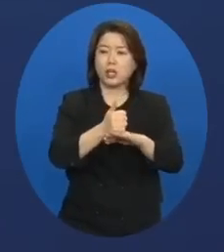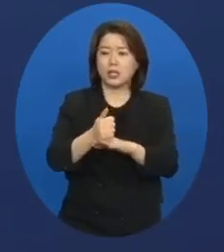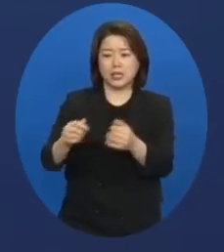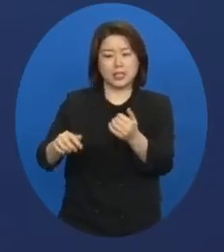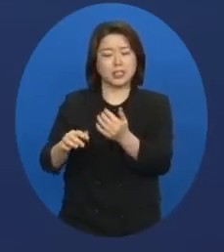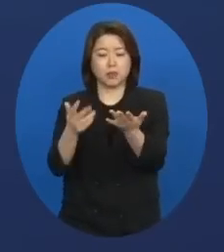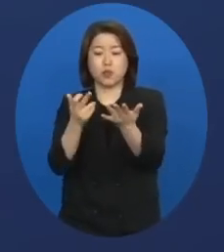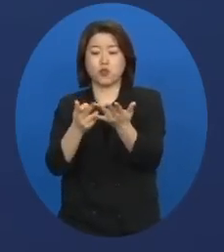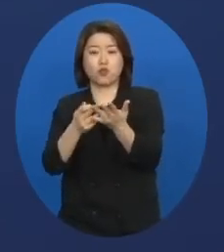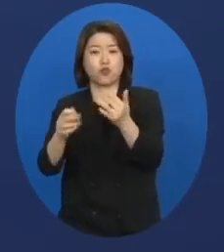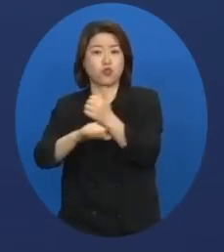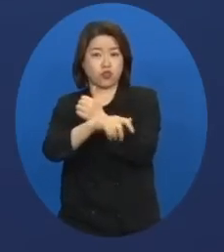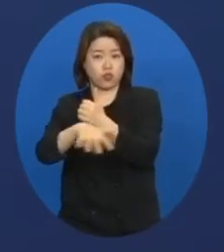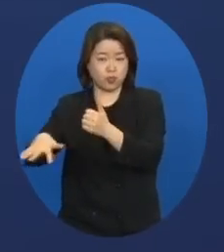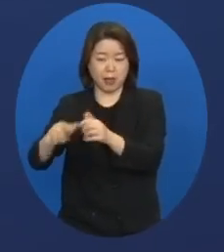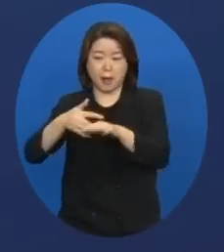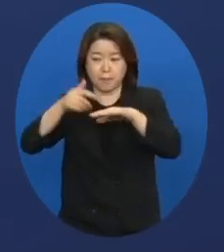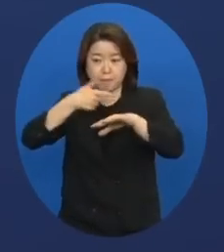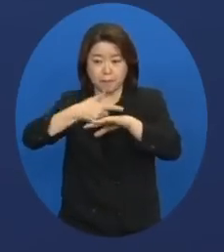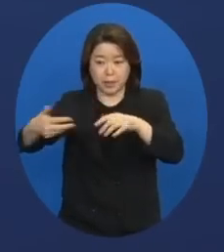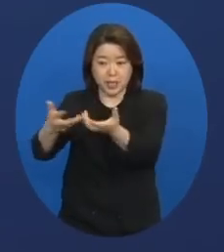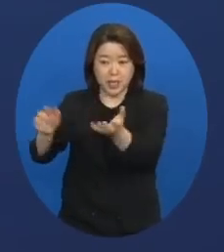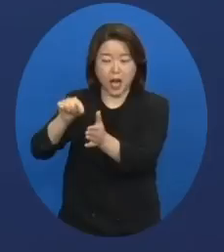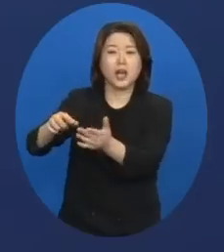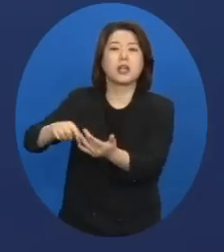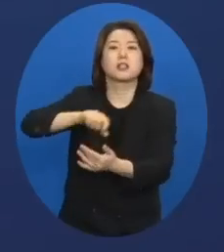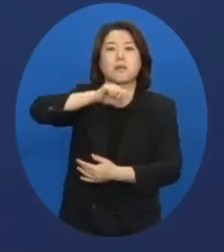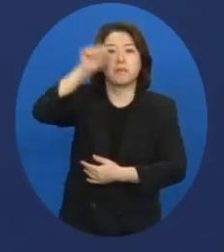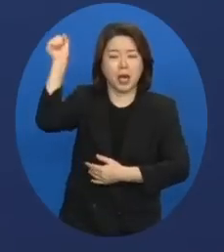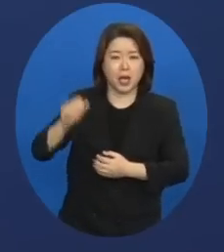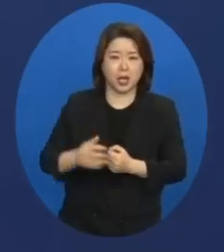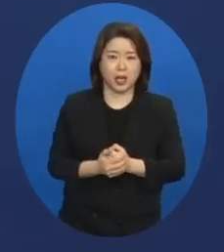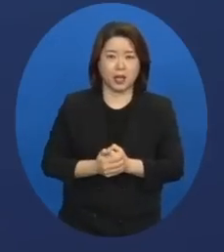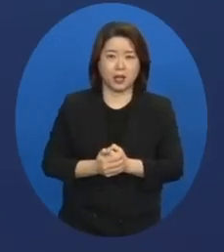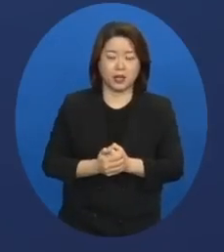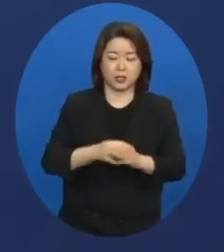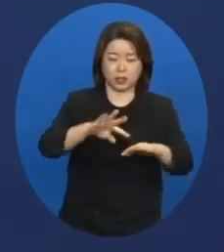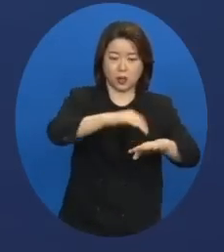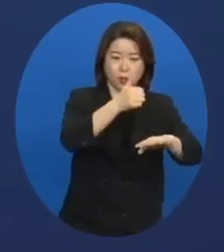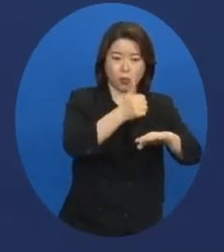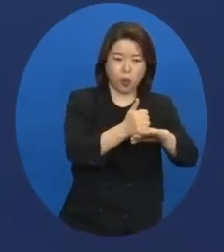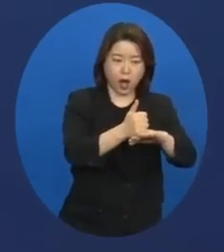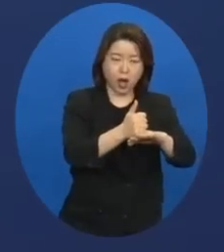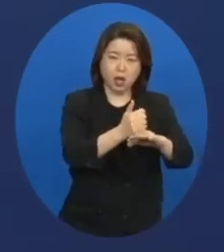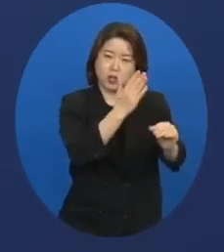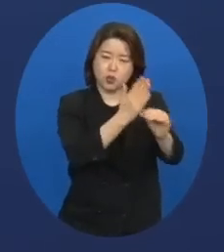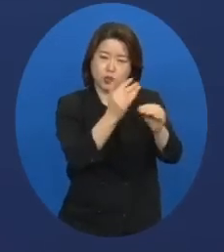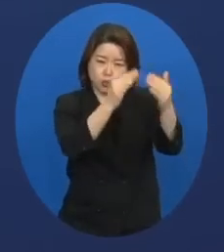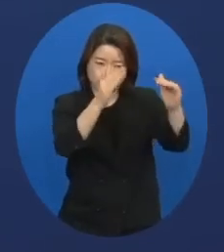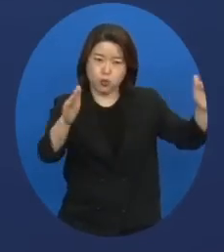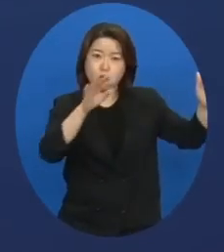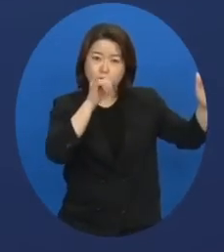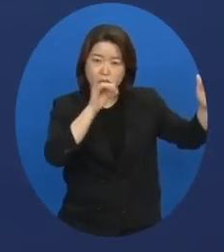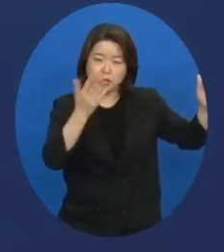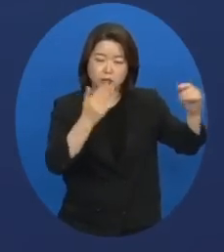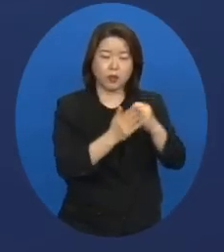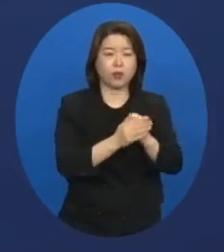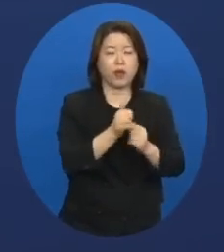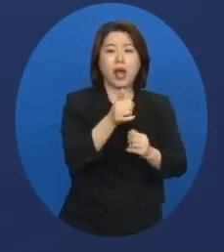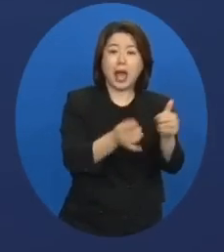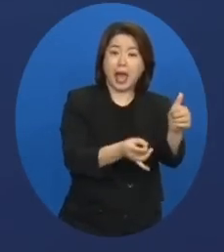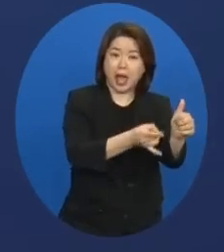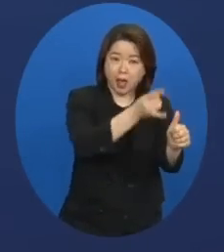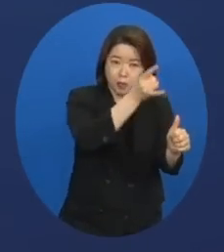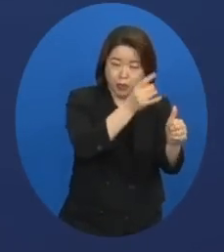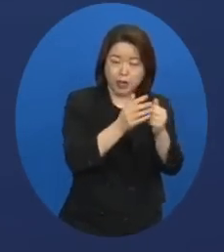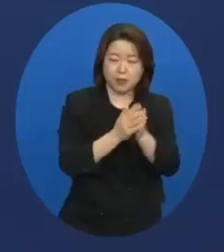받은 그 땅이 왕의 도읍지가 다 됩니다. 헤브론도 그렇고 예루살렘도